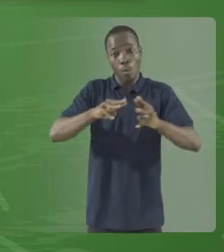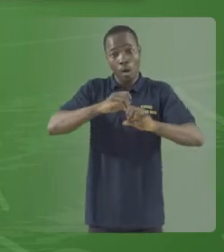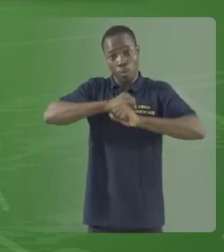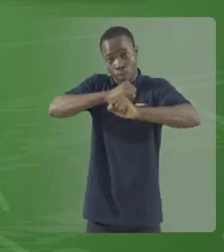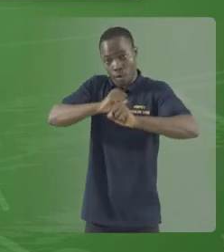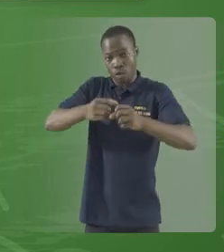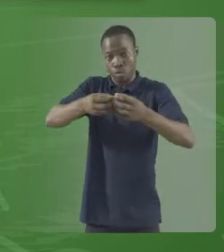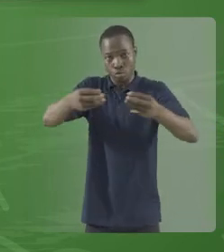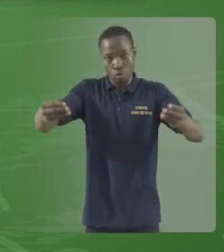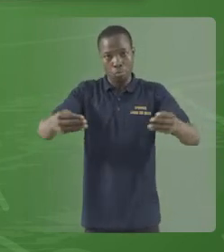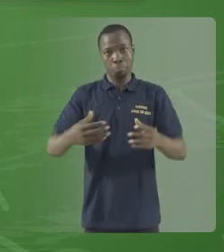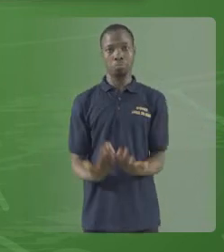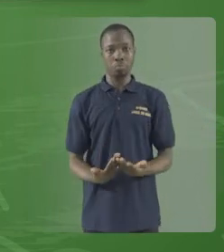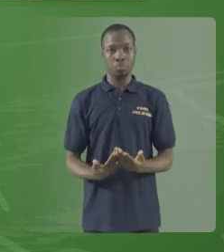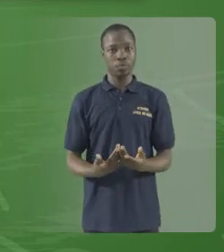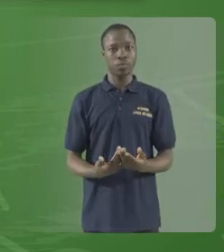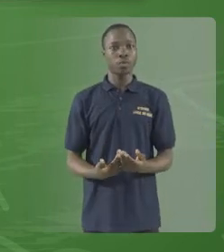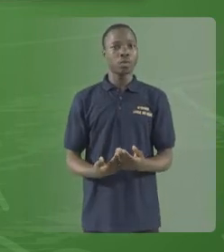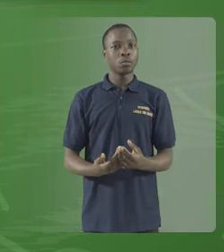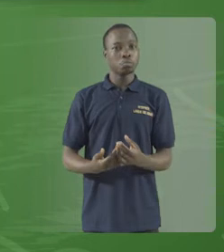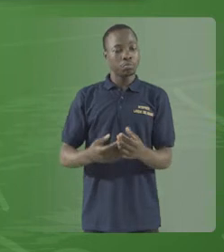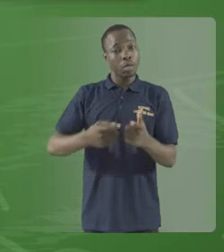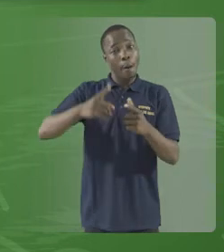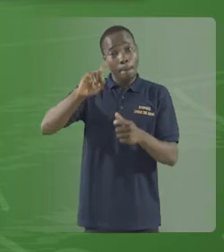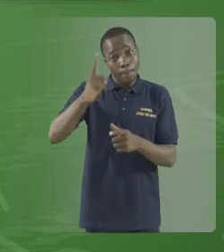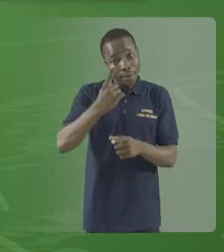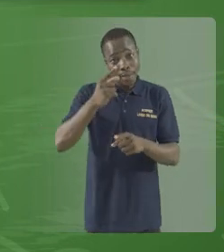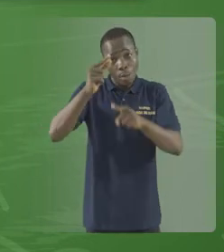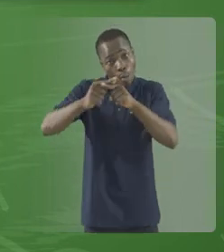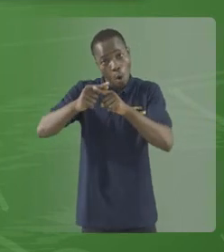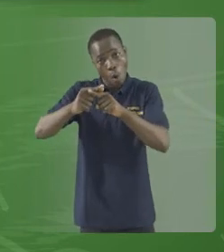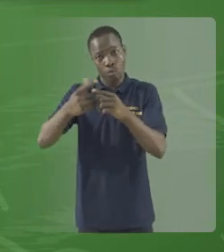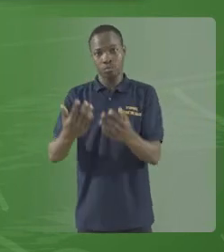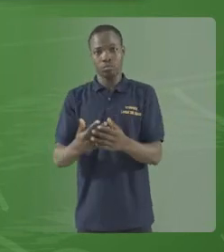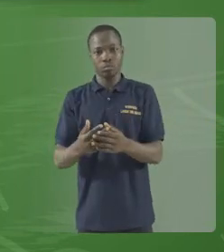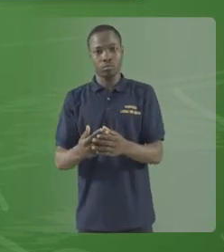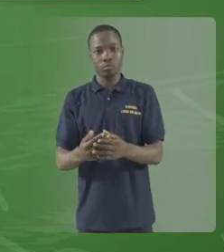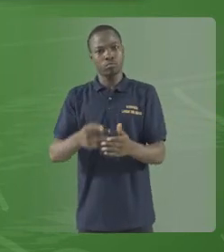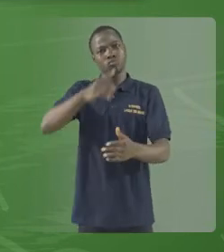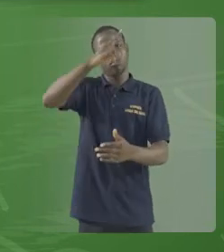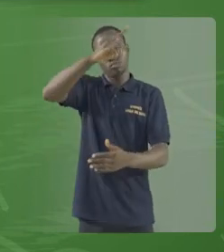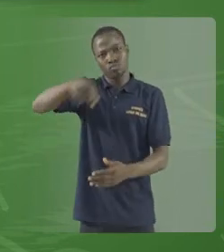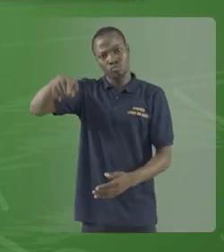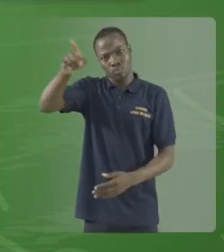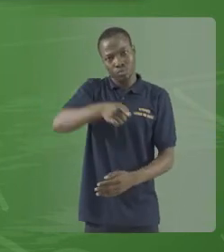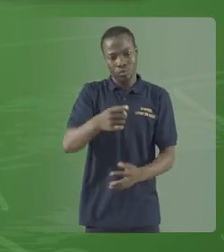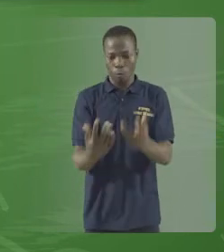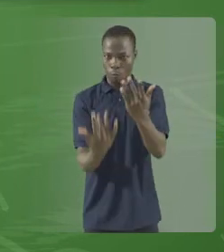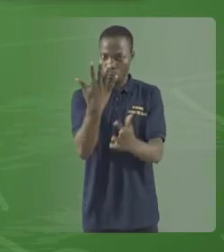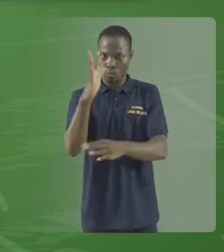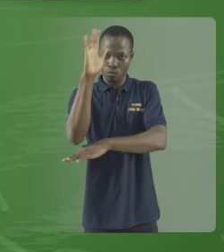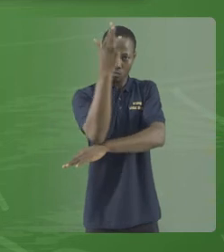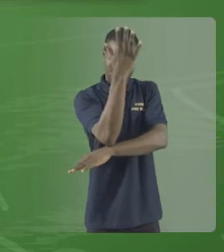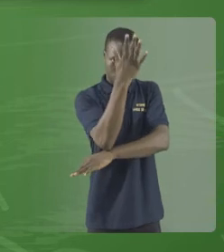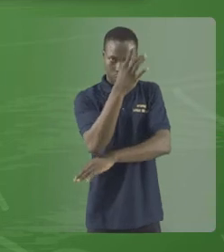Nous avons comme moyen de protection abandon des feux de brousse,